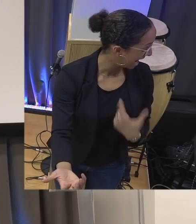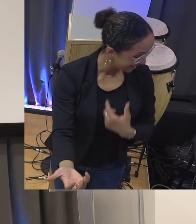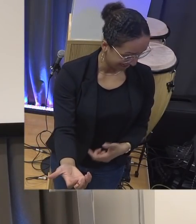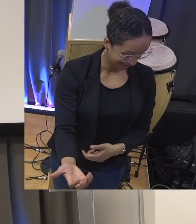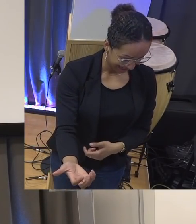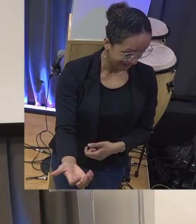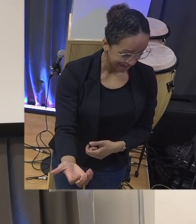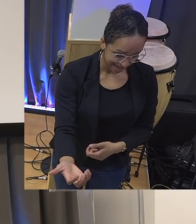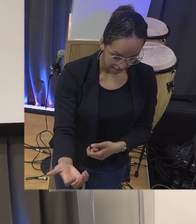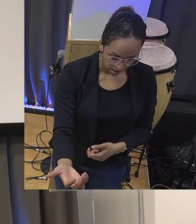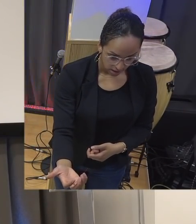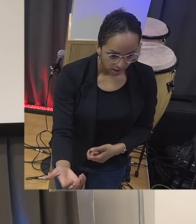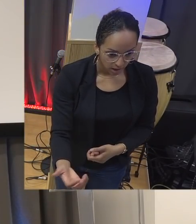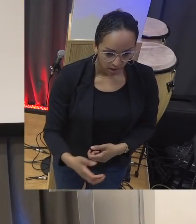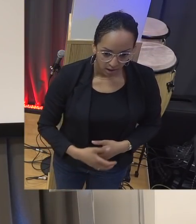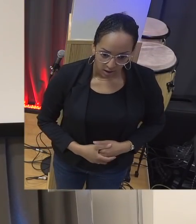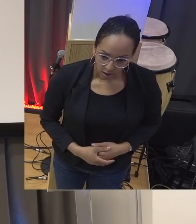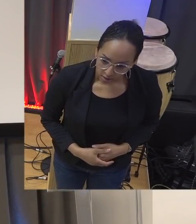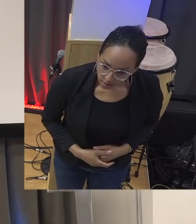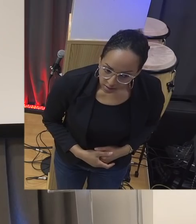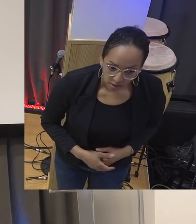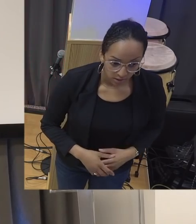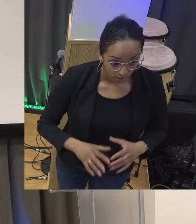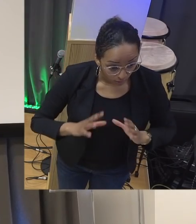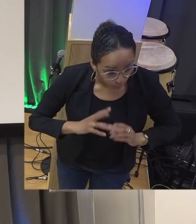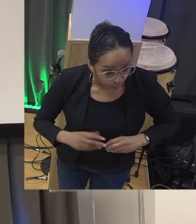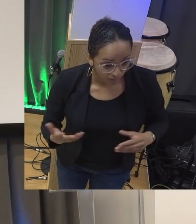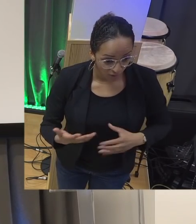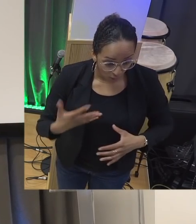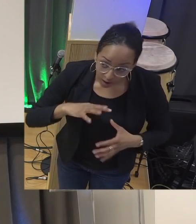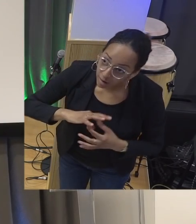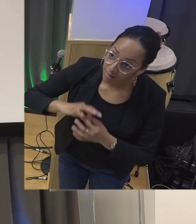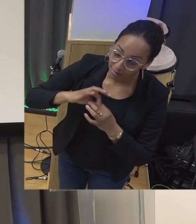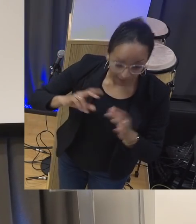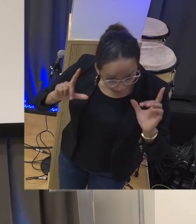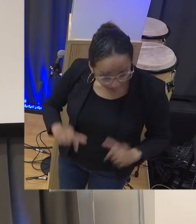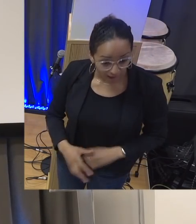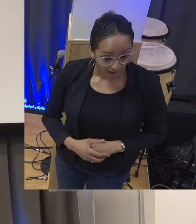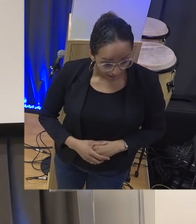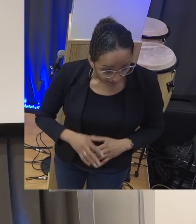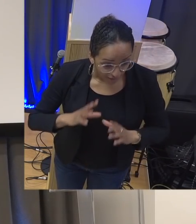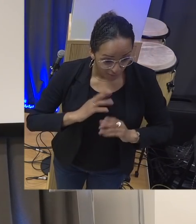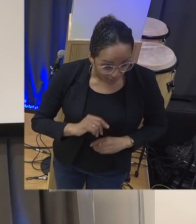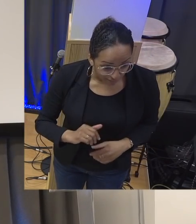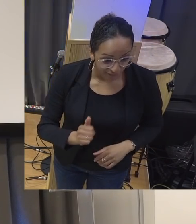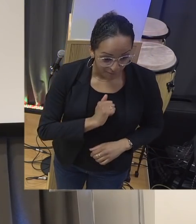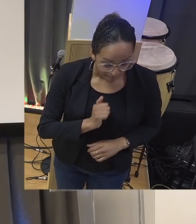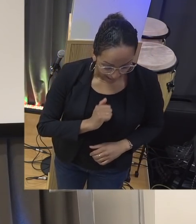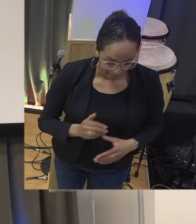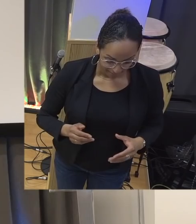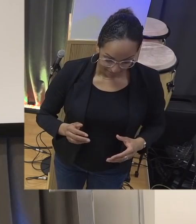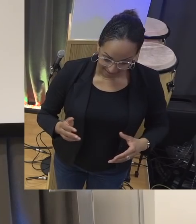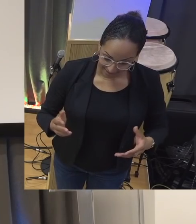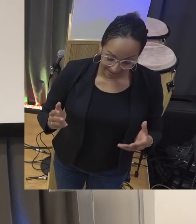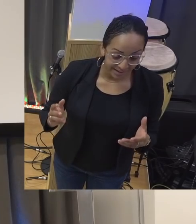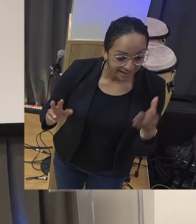Mais heureusement que je déjeune bien spirituellement, que la Wi-Fi spirituelle se déclenche de temps en temps. Heureusement que je déjeune bien avec le Seigneur. Je me